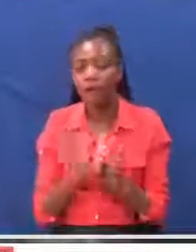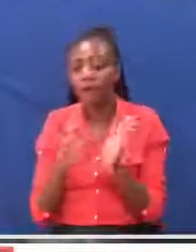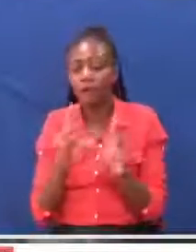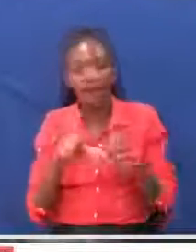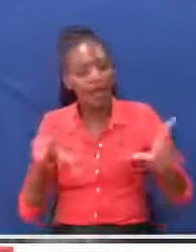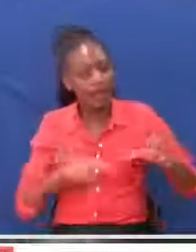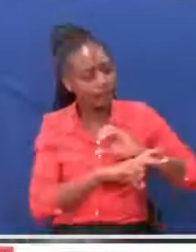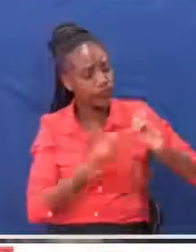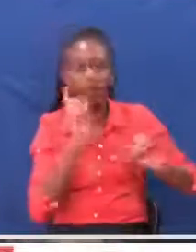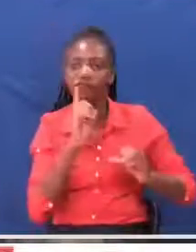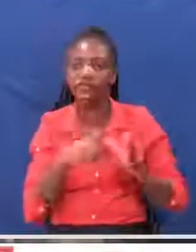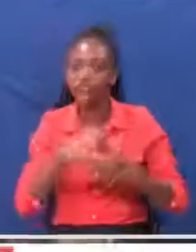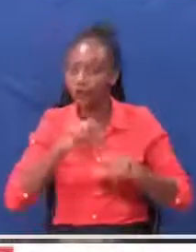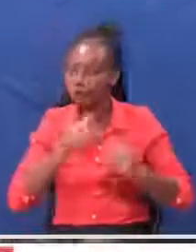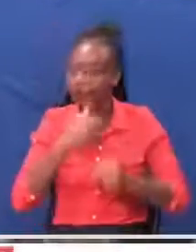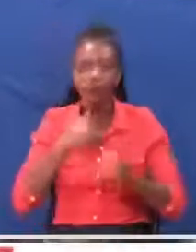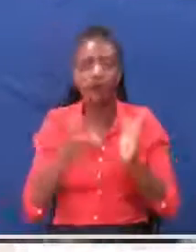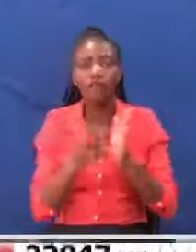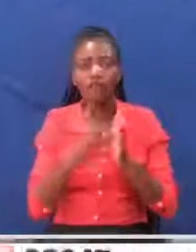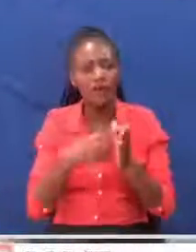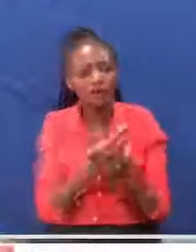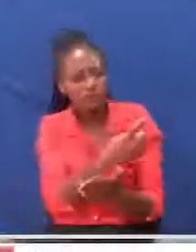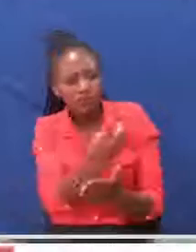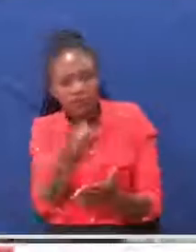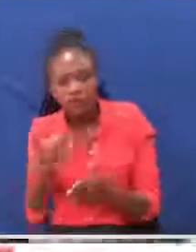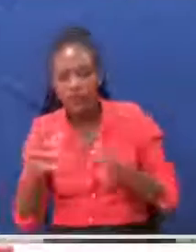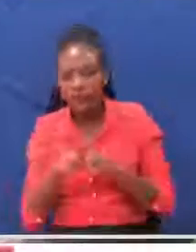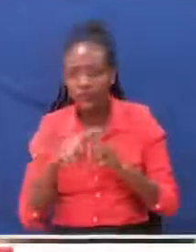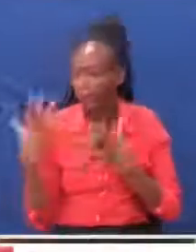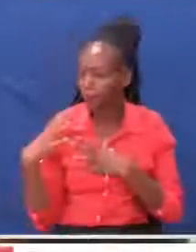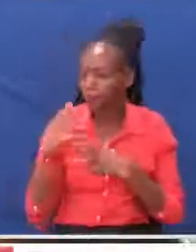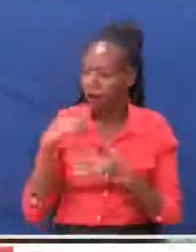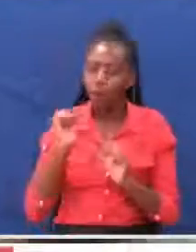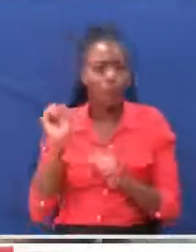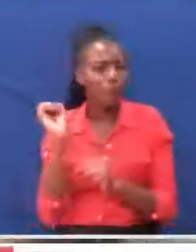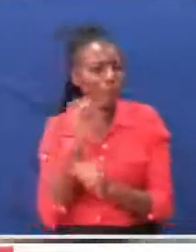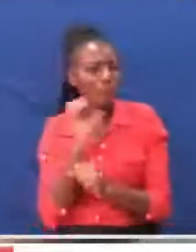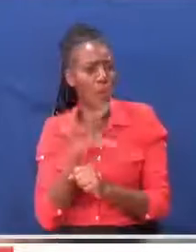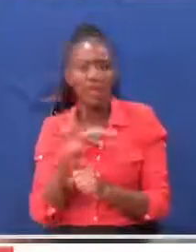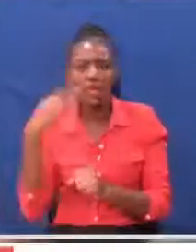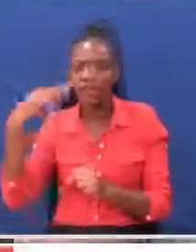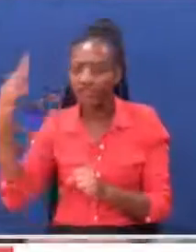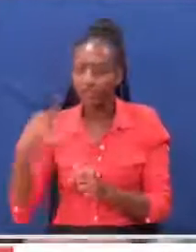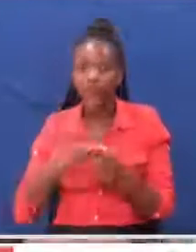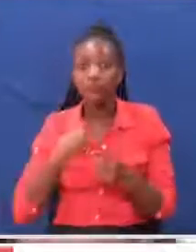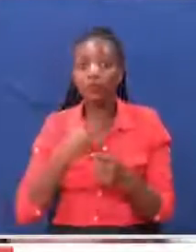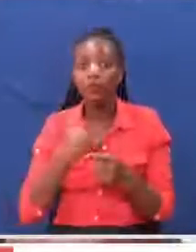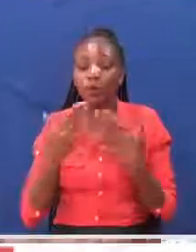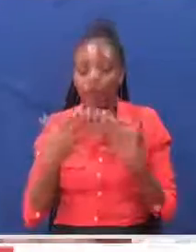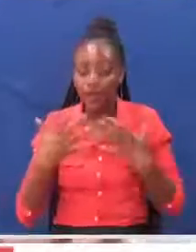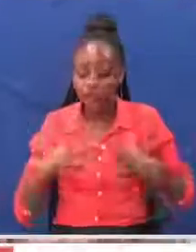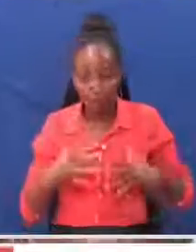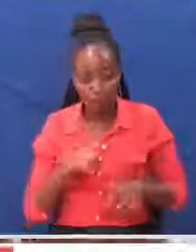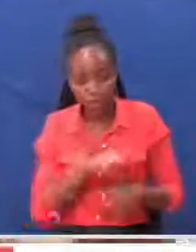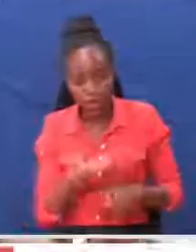vile tunaweza kuwafanyia maendeleo, na ni nyinyi tena kesho mtatulilia kwamba hatujafanya maendeleo. Lakini nataka nishukuru wakaazi wa maeneo